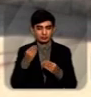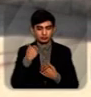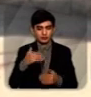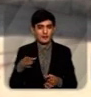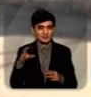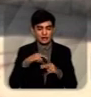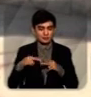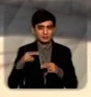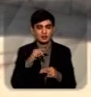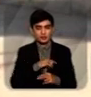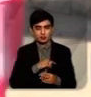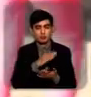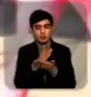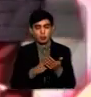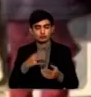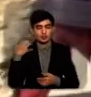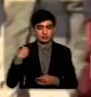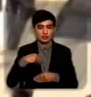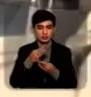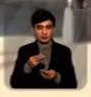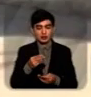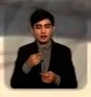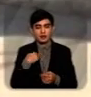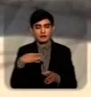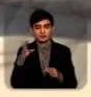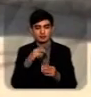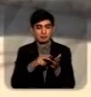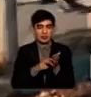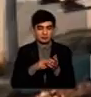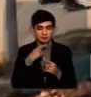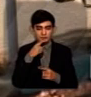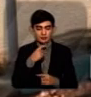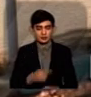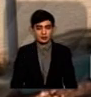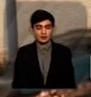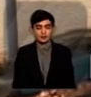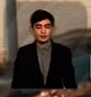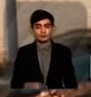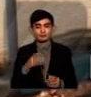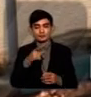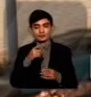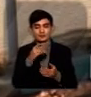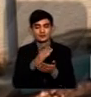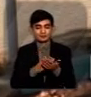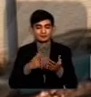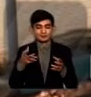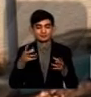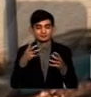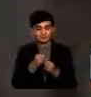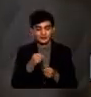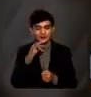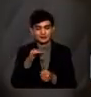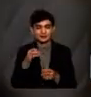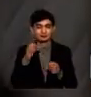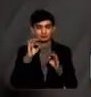также работают. Полставки отдают начальству, но говорить об этом мы все боимся. Помимо удержания части заработной платы,